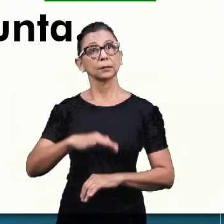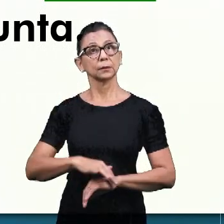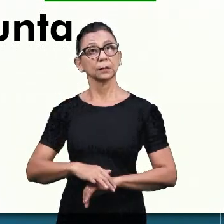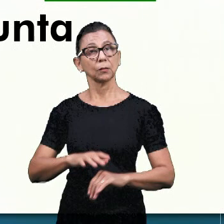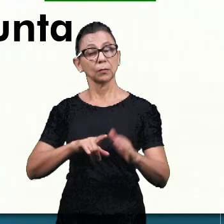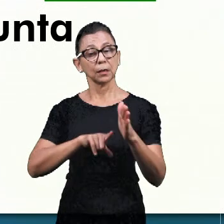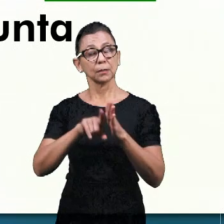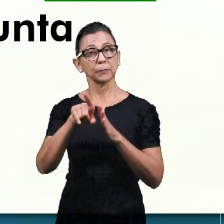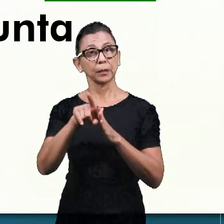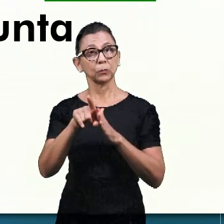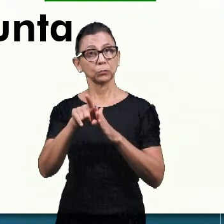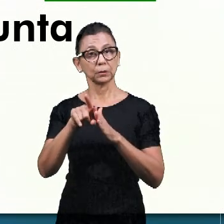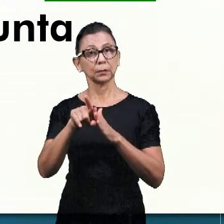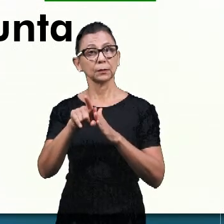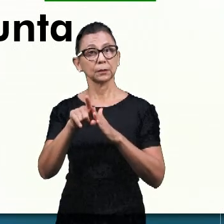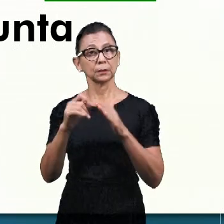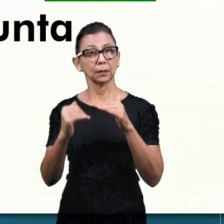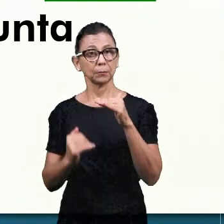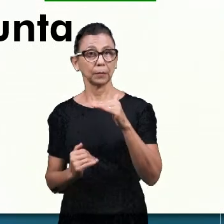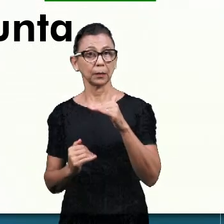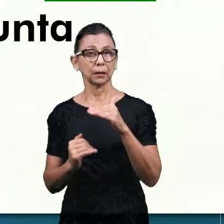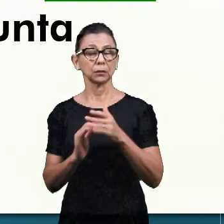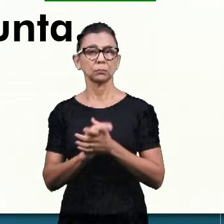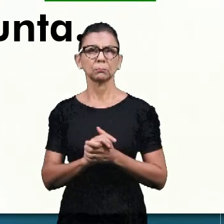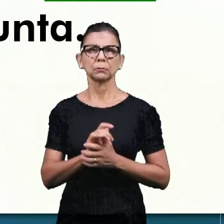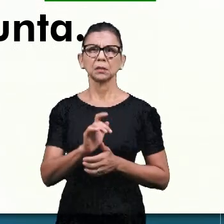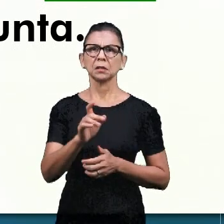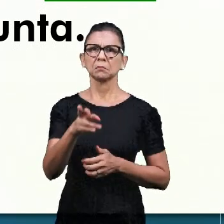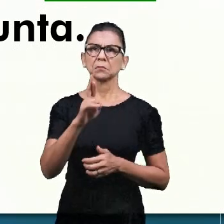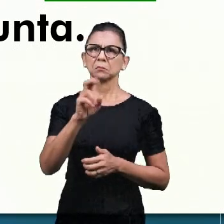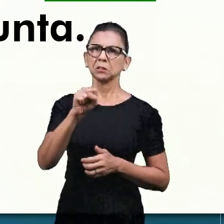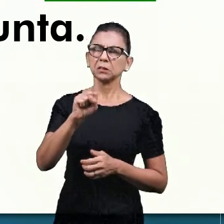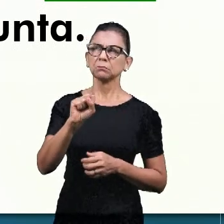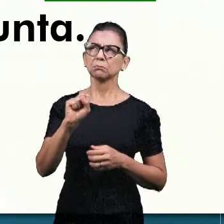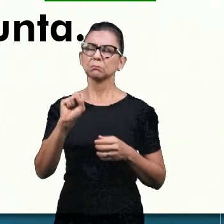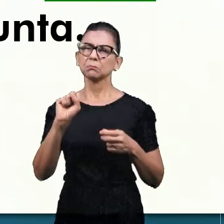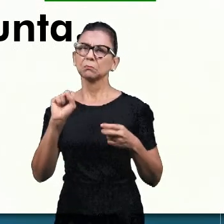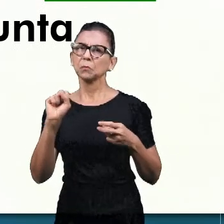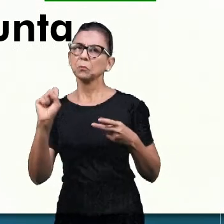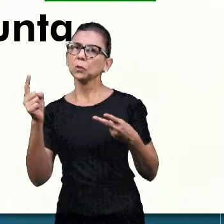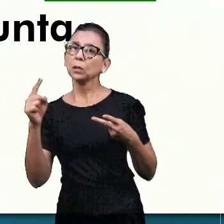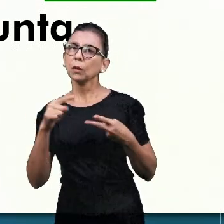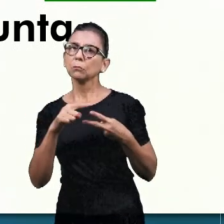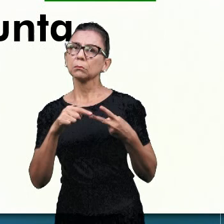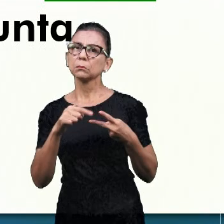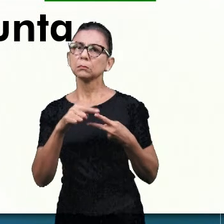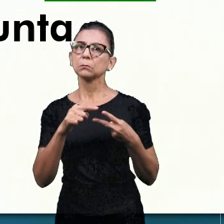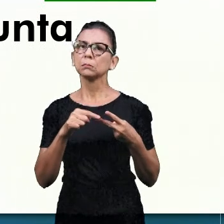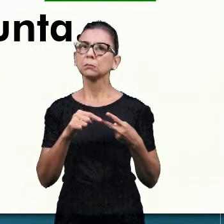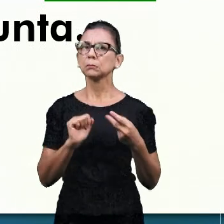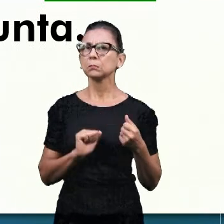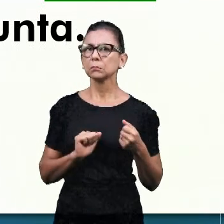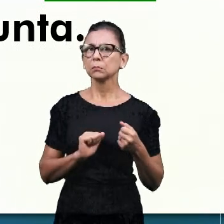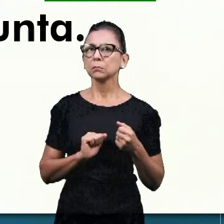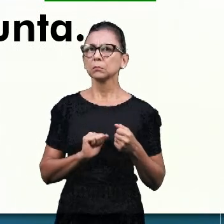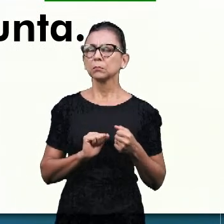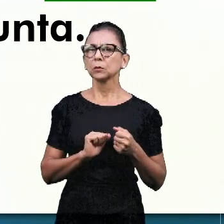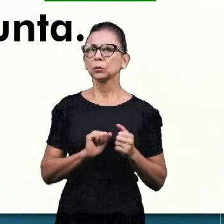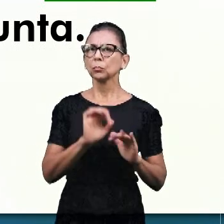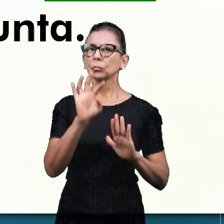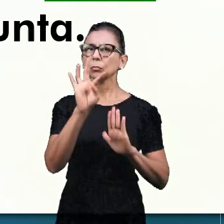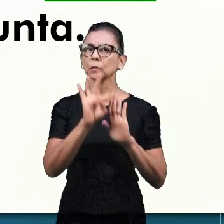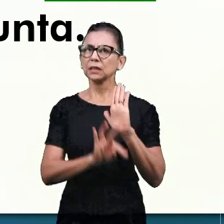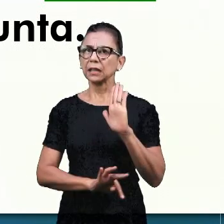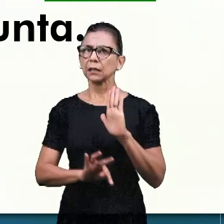questions ci-dessous, répondant oui ou non à travers un des textes cités et choisis